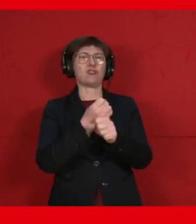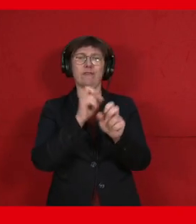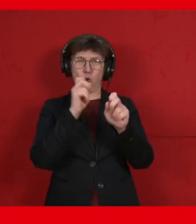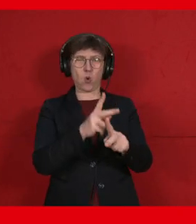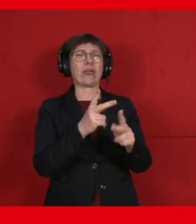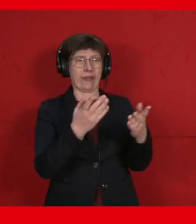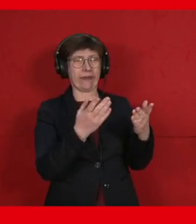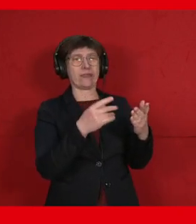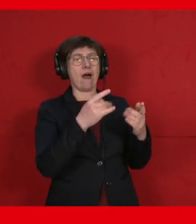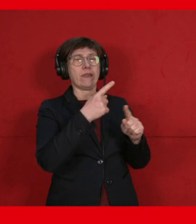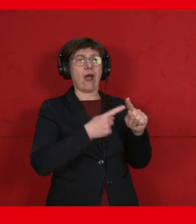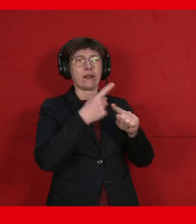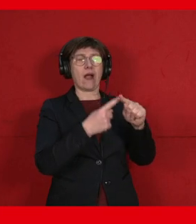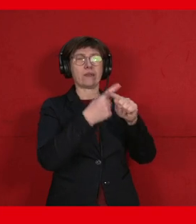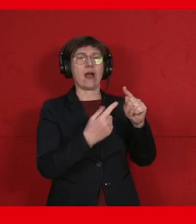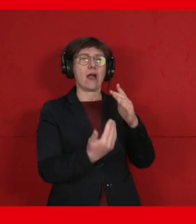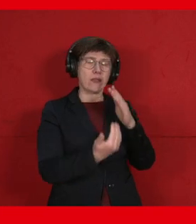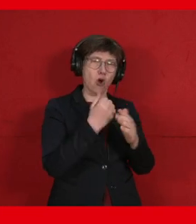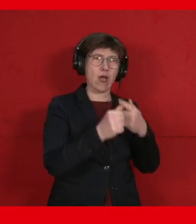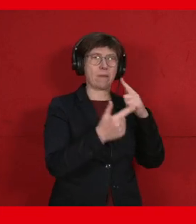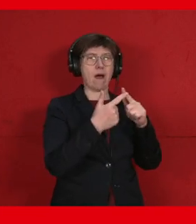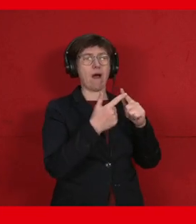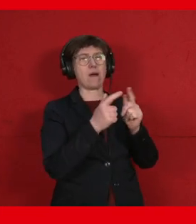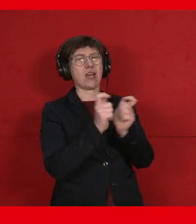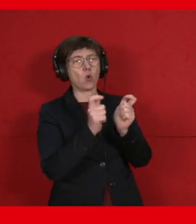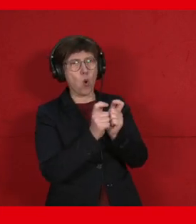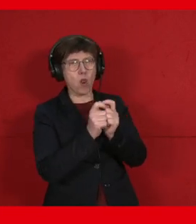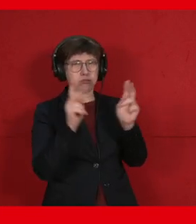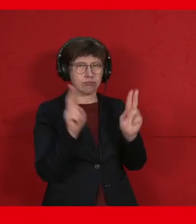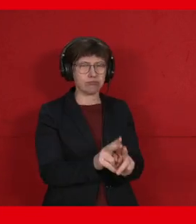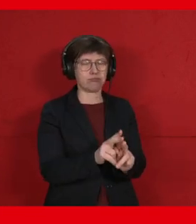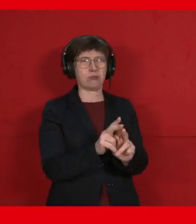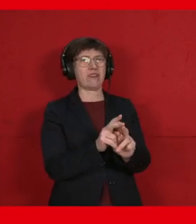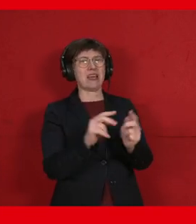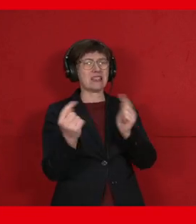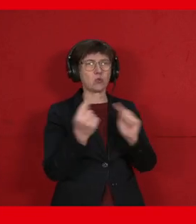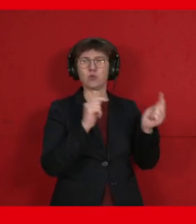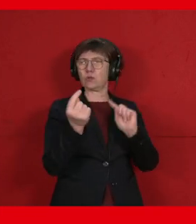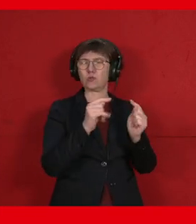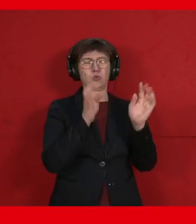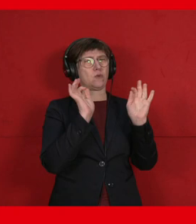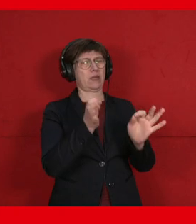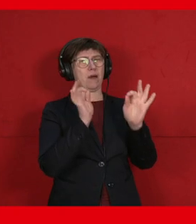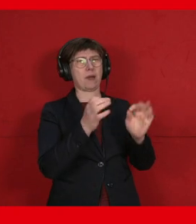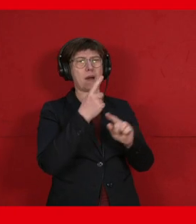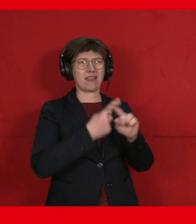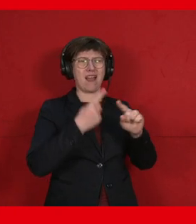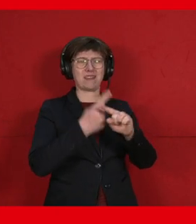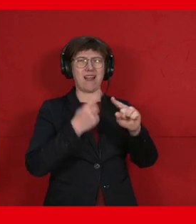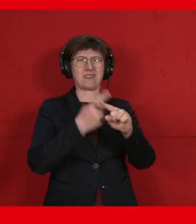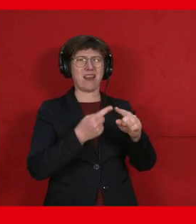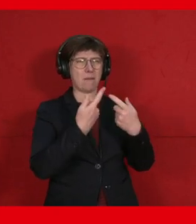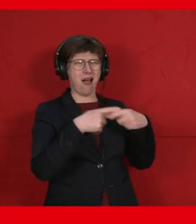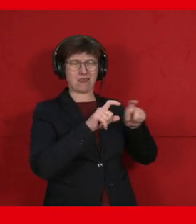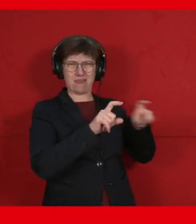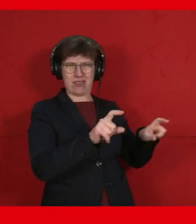kann, erreichte Anteile von Erneuerbaren und die Kohle und das Zurückdrängen diskutiert. Alles gut, aber das ist ein anderes